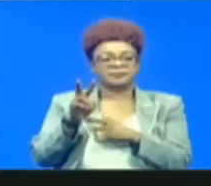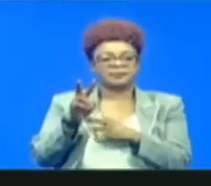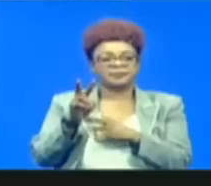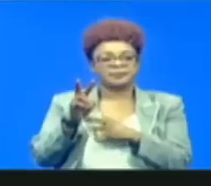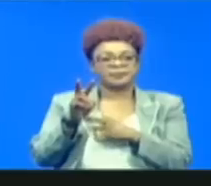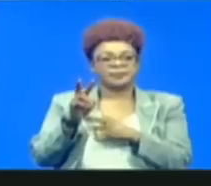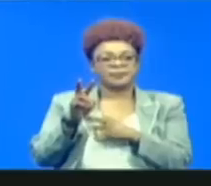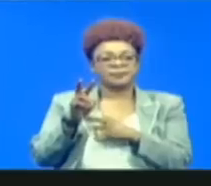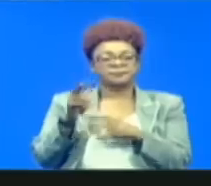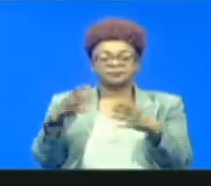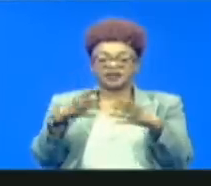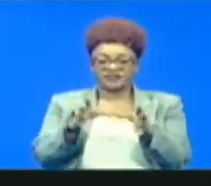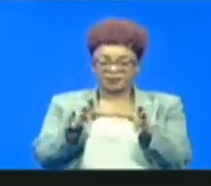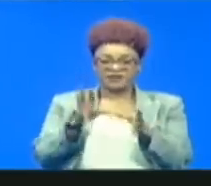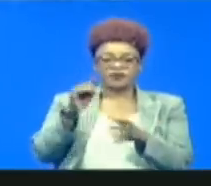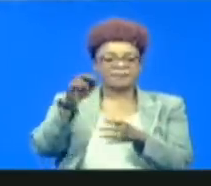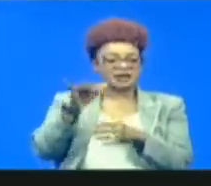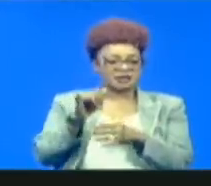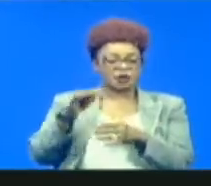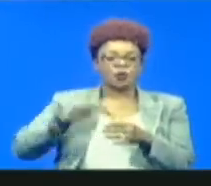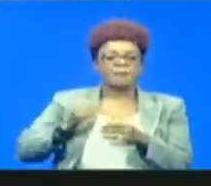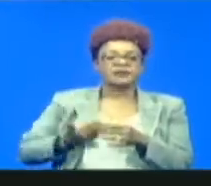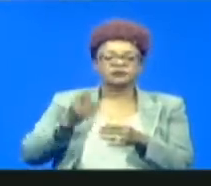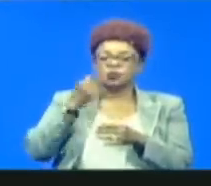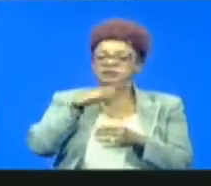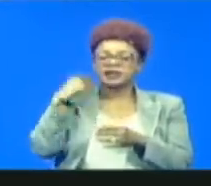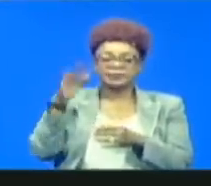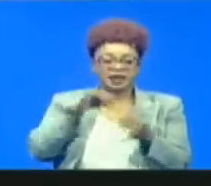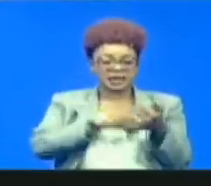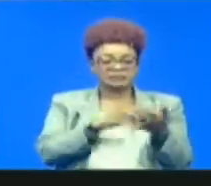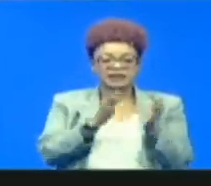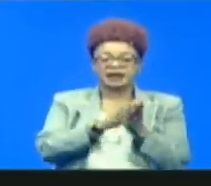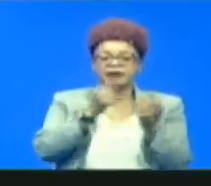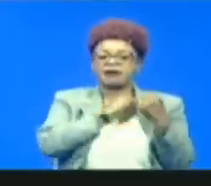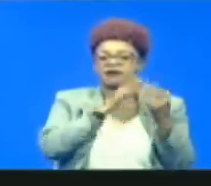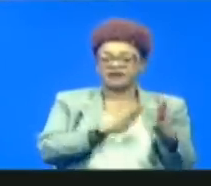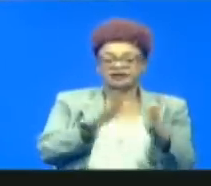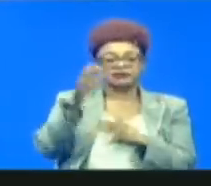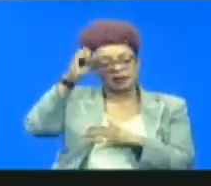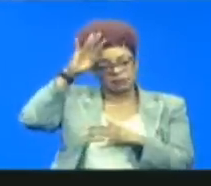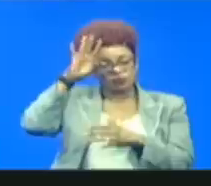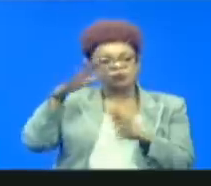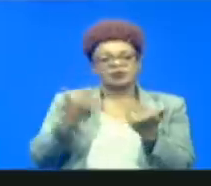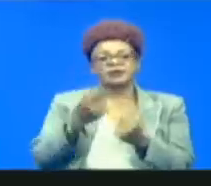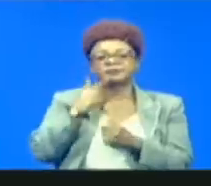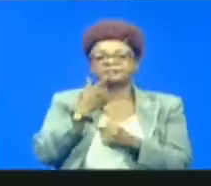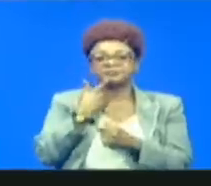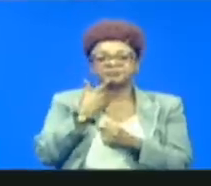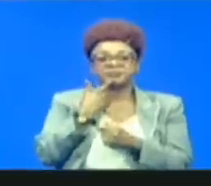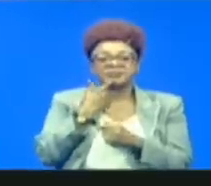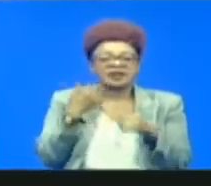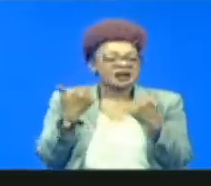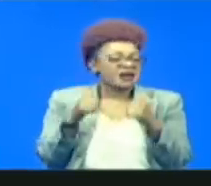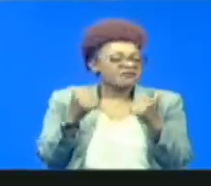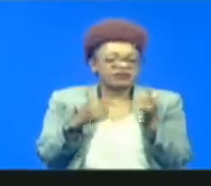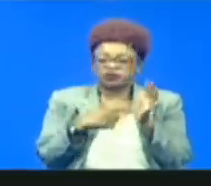Sasa familia ya Mary Wambui, mwanamke aliyedaiwa kuuawa na mumewe na mpenziwe huko kaunti ya Kiambu, imesema kuwa mwendazake hakuonyesha